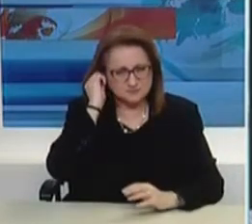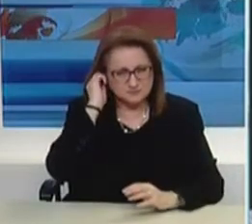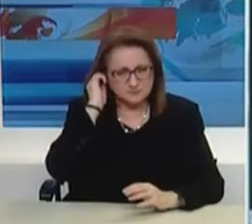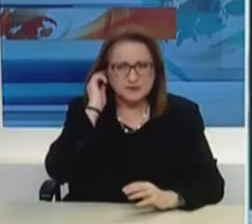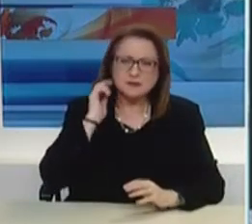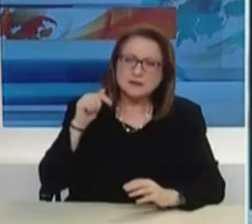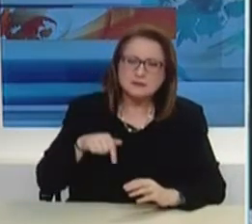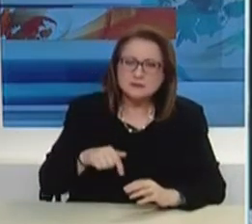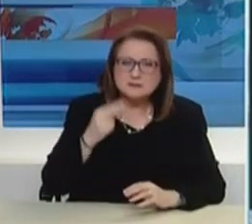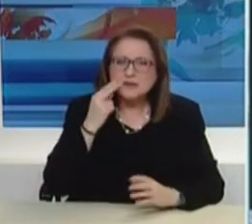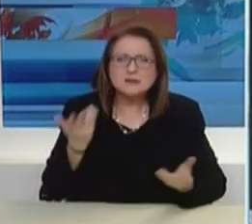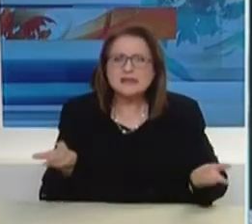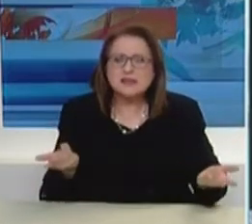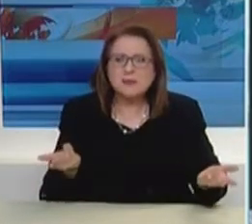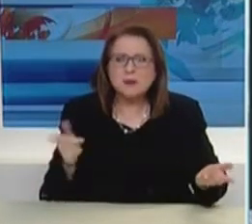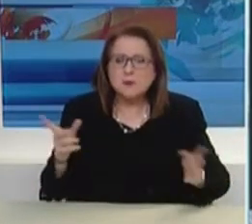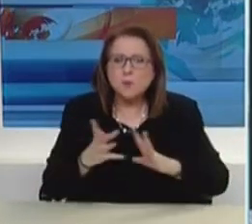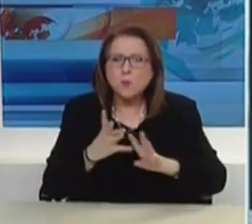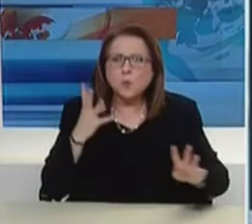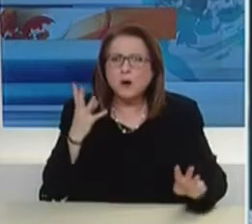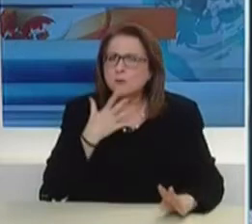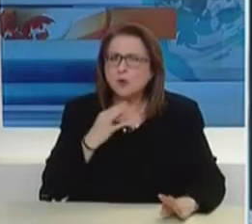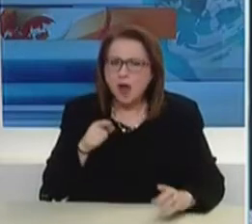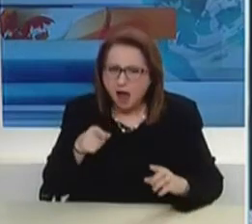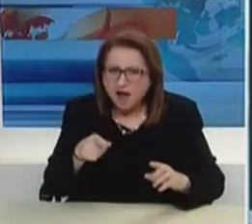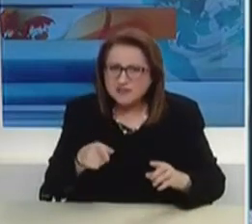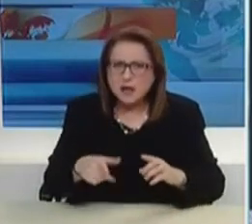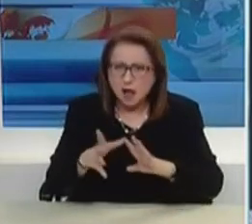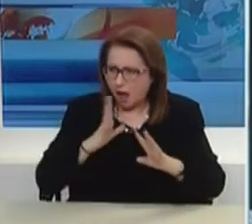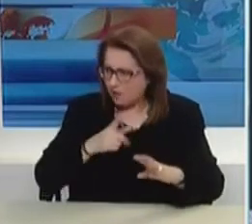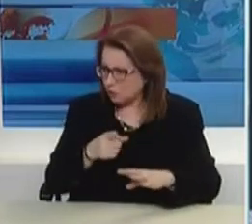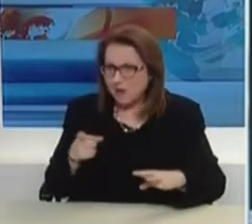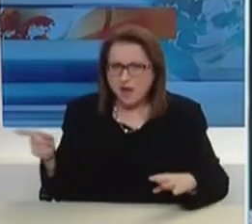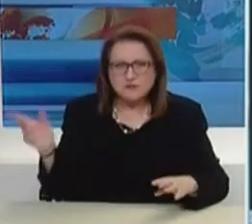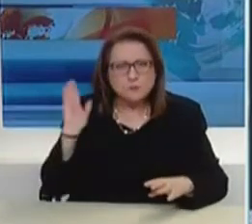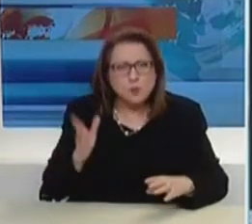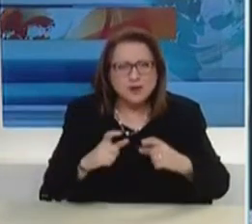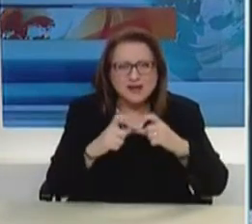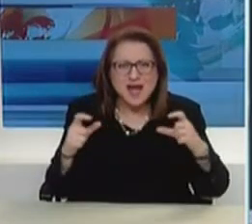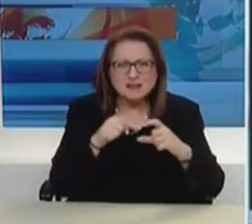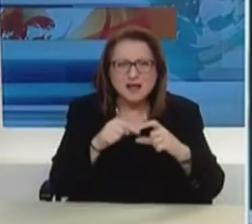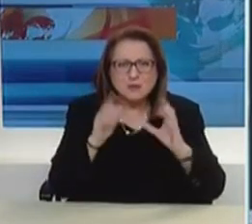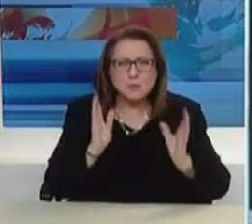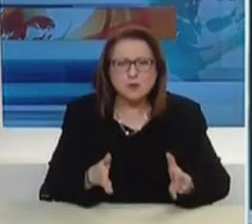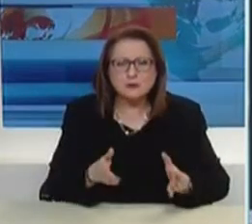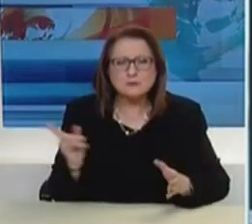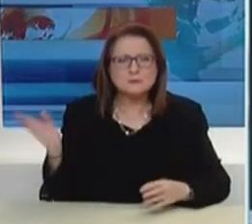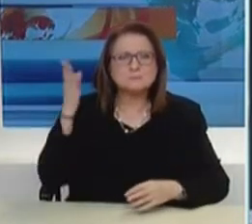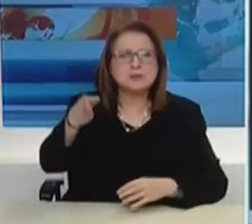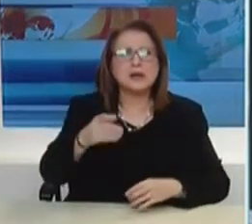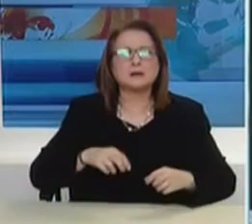Ότι πληρωμές που πρέπει να γίνουν και μπορούν να γίνουν με όλα αυτά τα μέσα που σας ανέφερα, έγιναν με